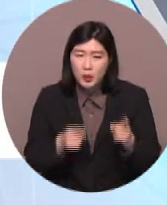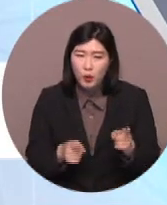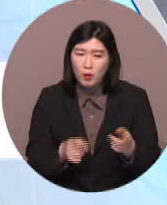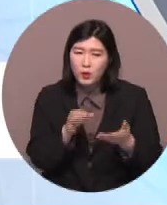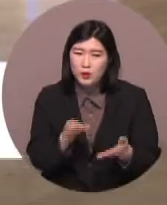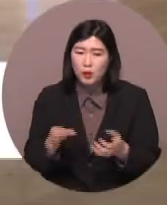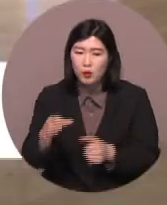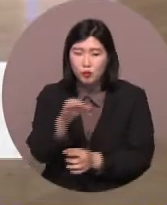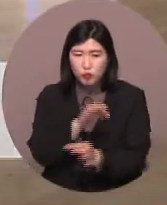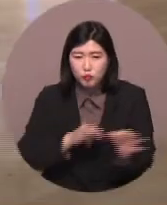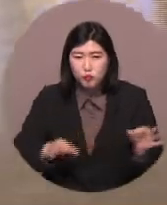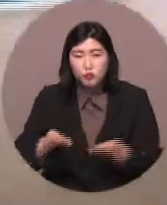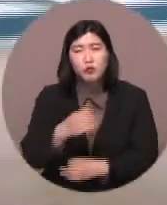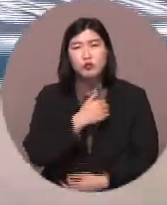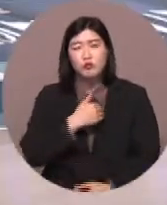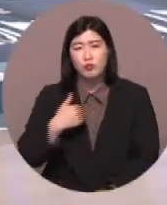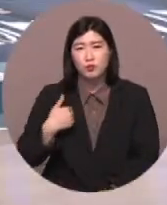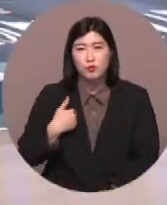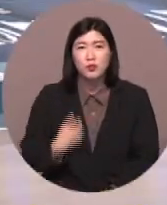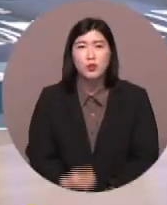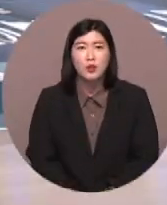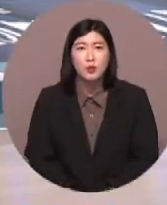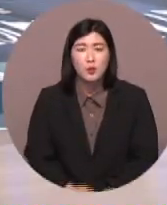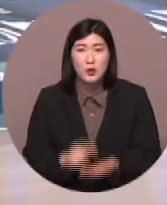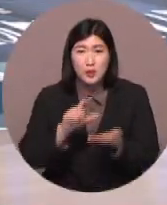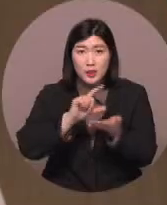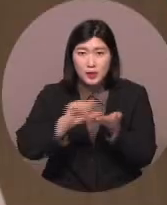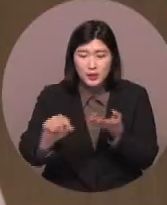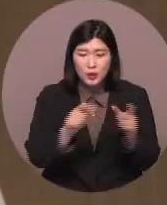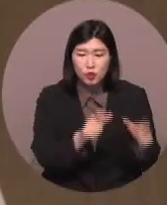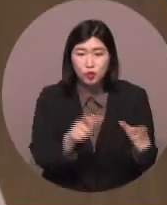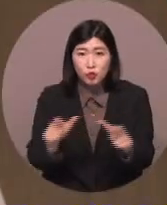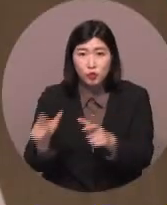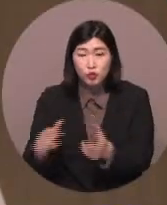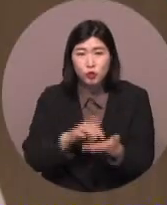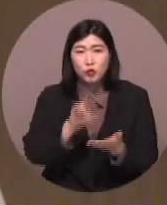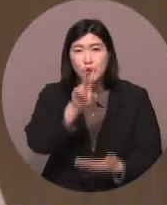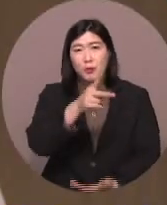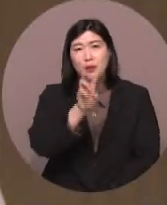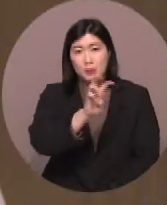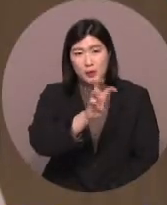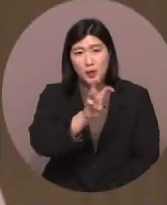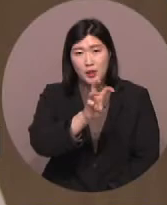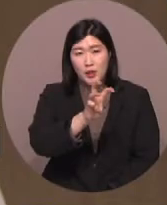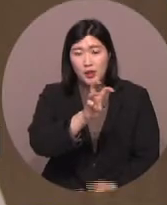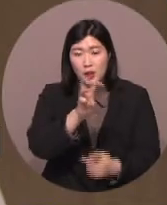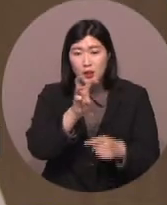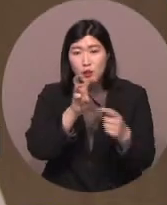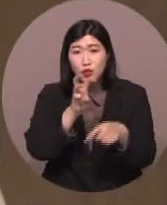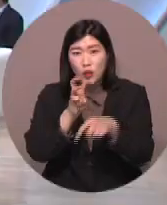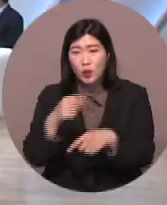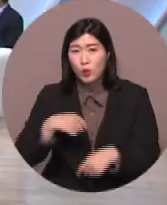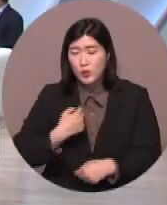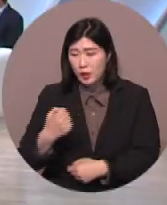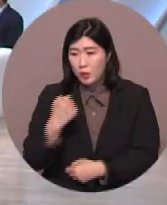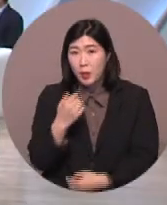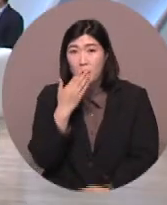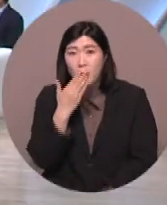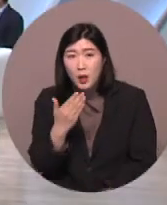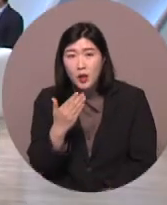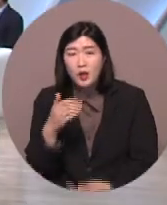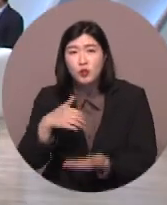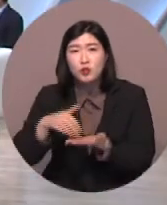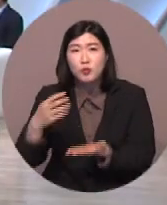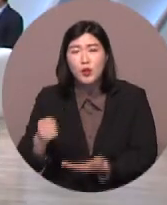사용되는 길이다. 또 230개가 넘는 전국 지자체 가운데 단 네 곳만이 중앙정부로부터 교부세를